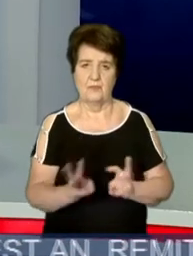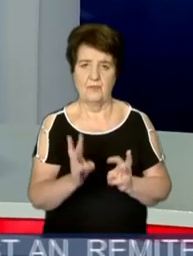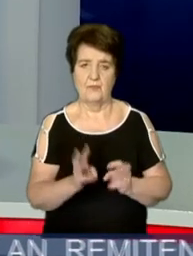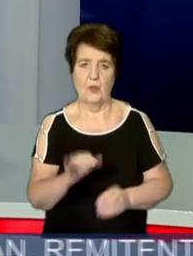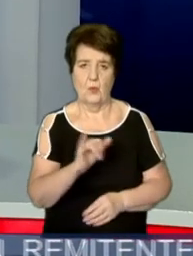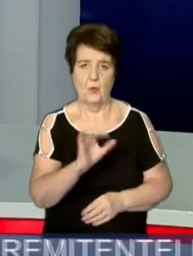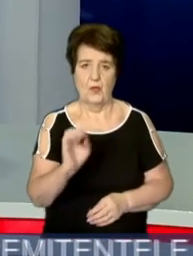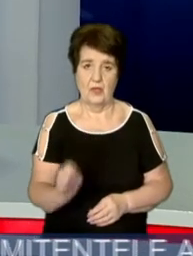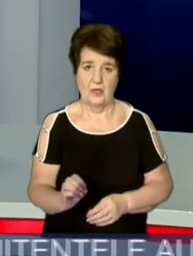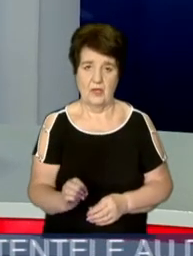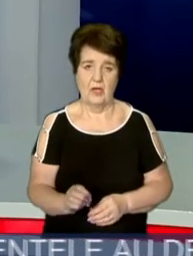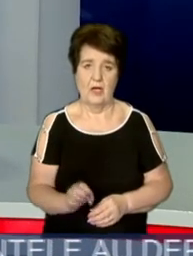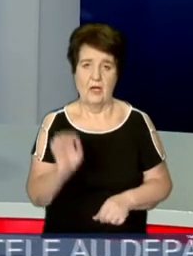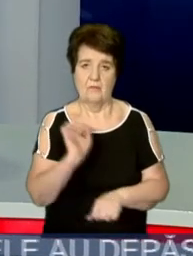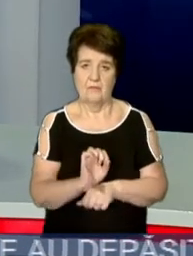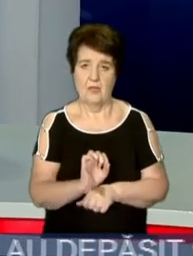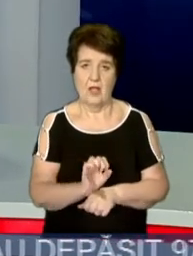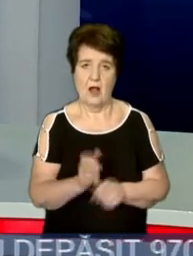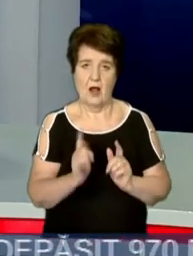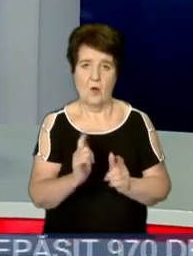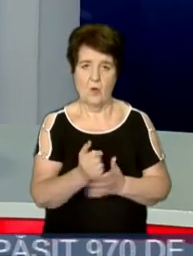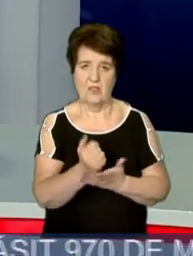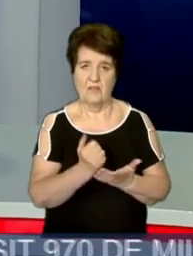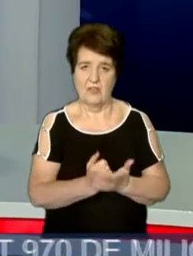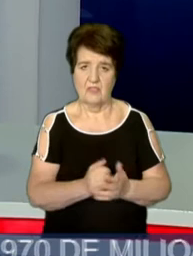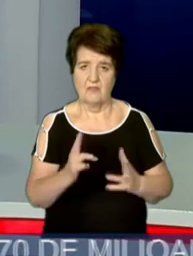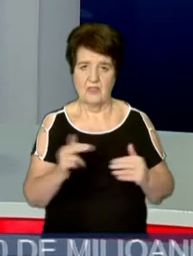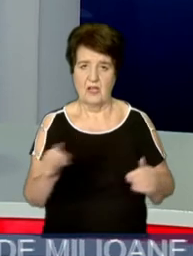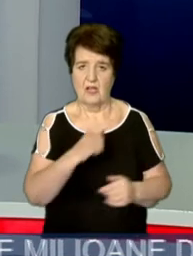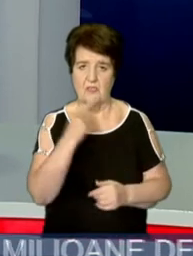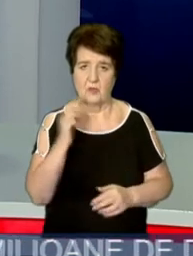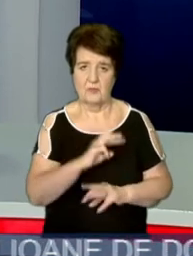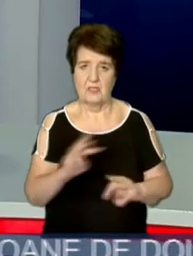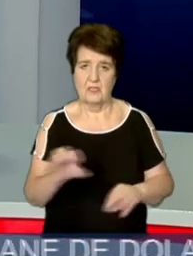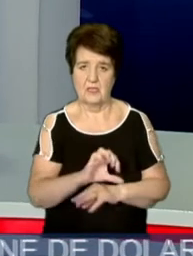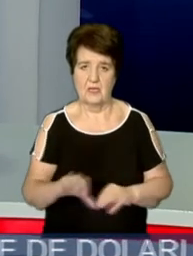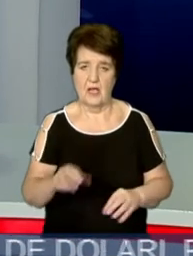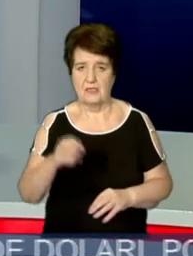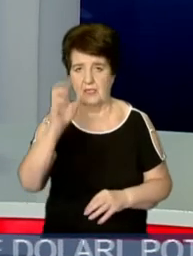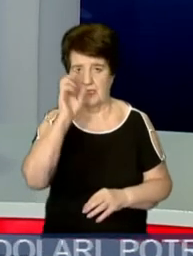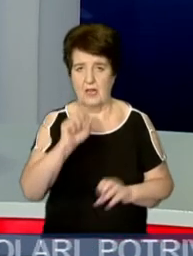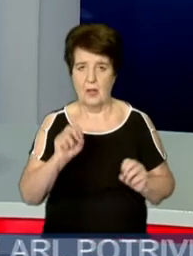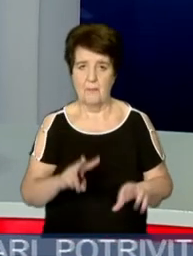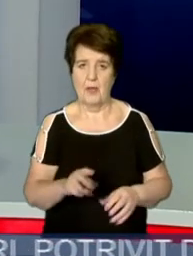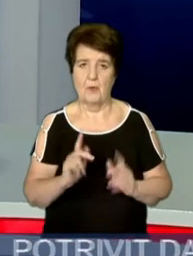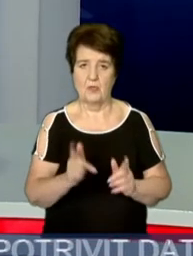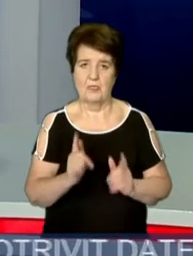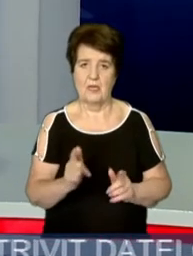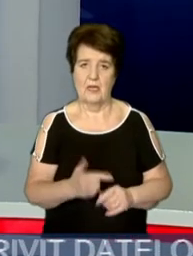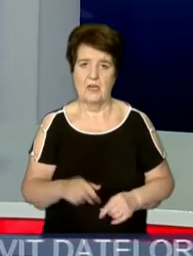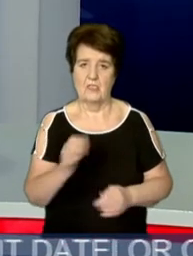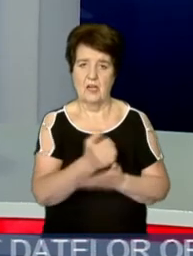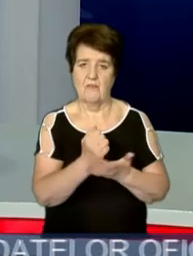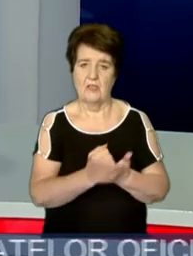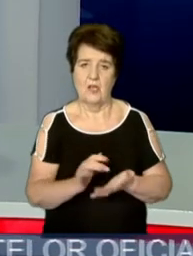Uniunea Europeană va suspenda acordul de vize cu Federația Rusă. Ministrii de externe ai statelor membre au ajuns la o înțelegere privind emiterea